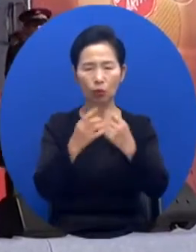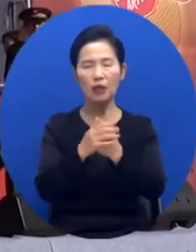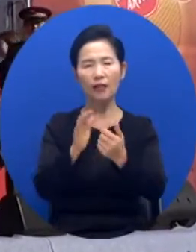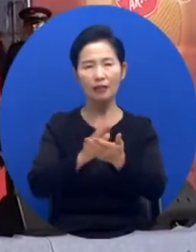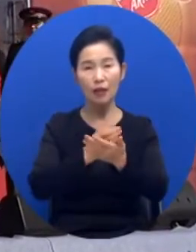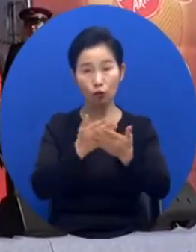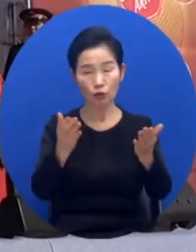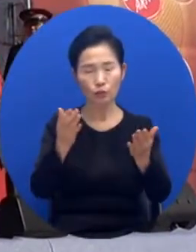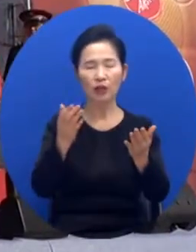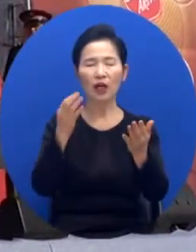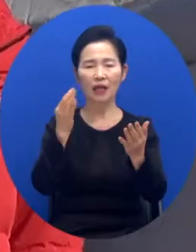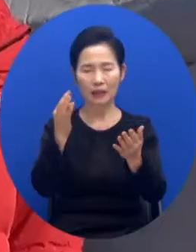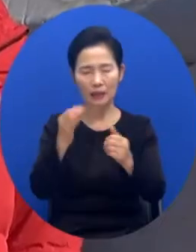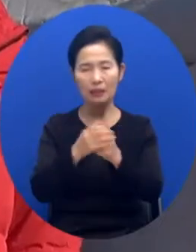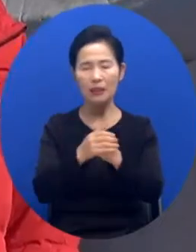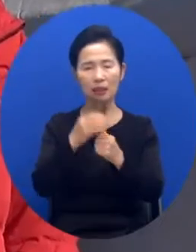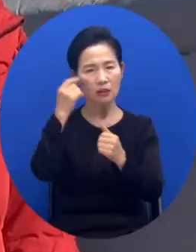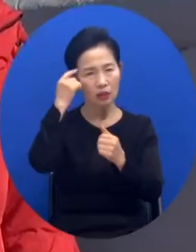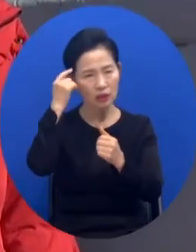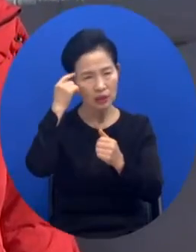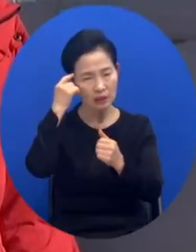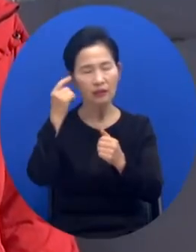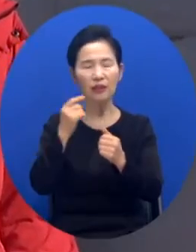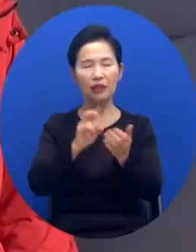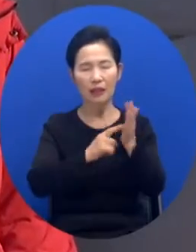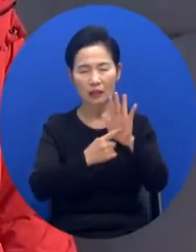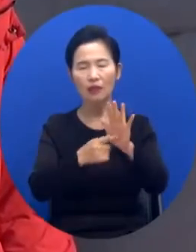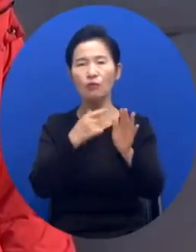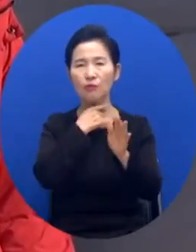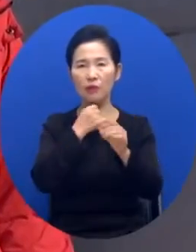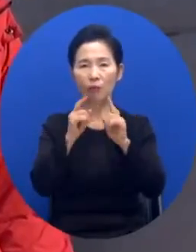가치와 정신을 공유하는 시 종식을 기대한다고 전했습니다